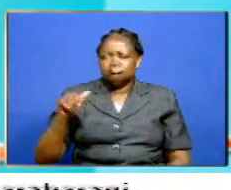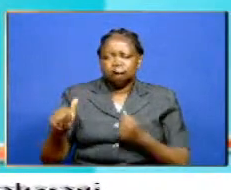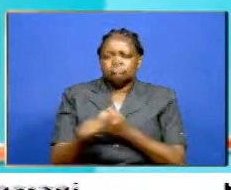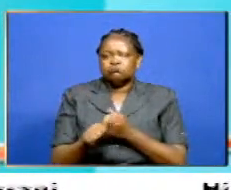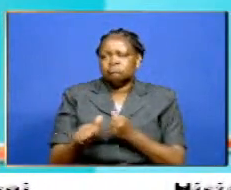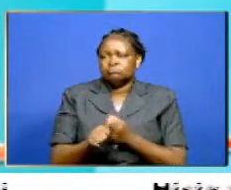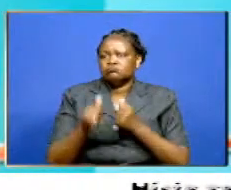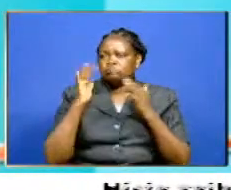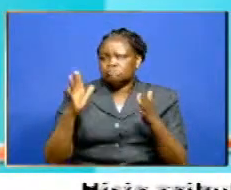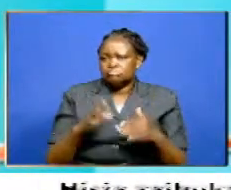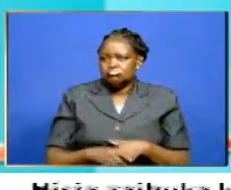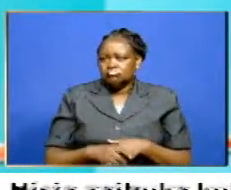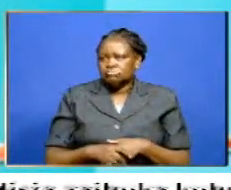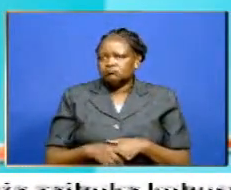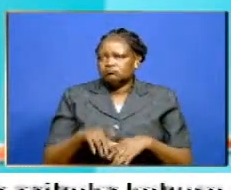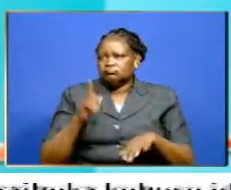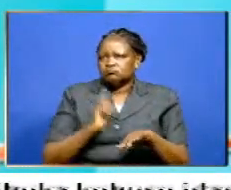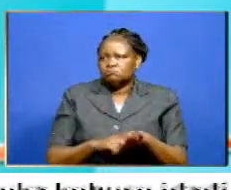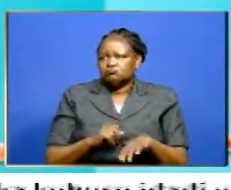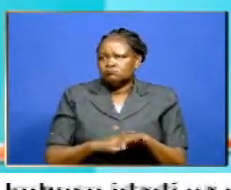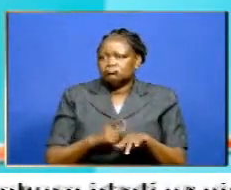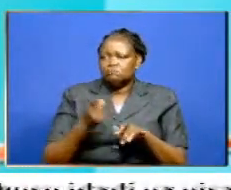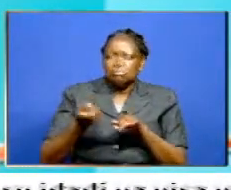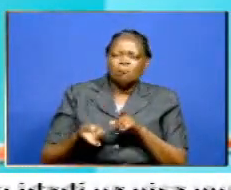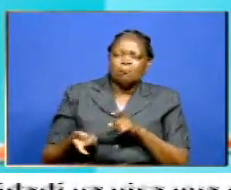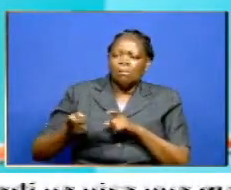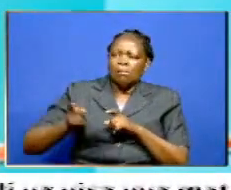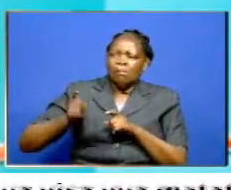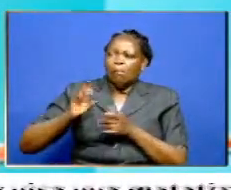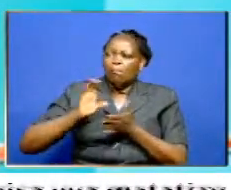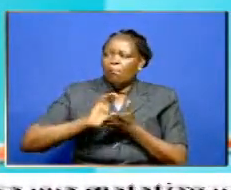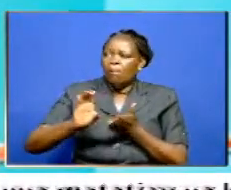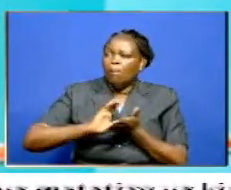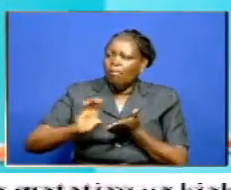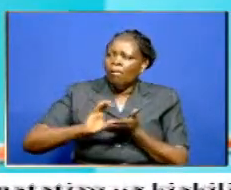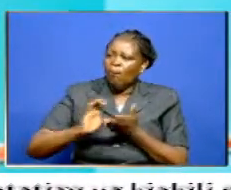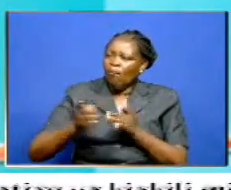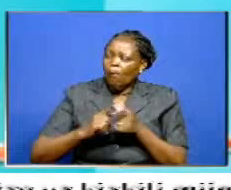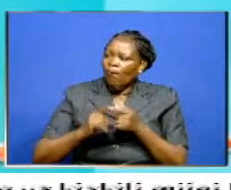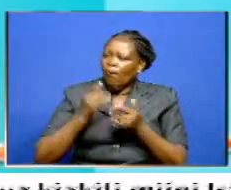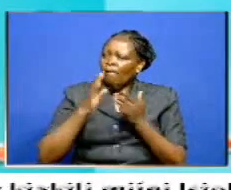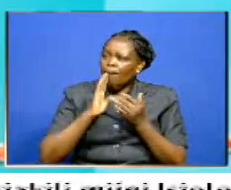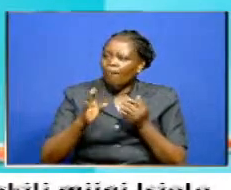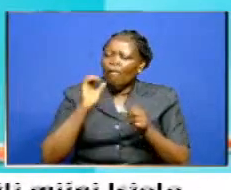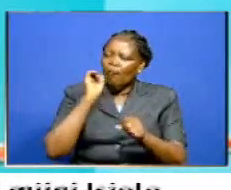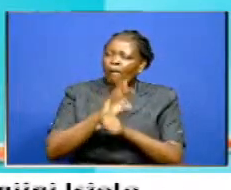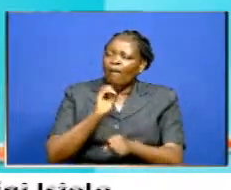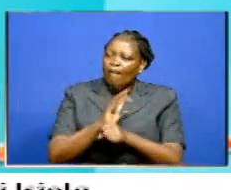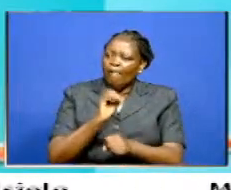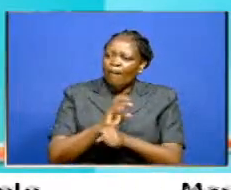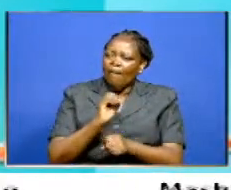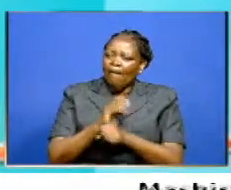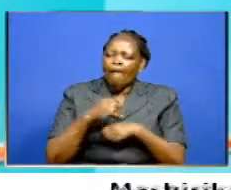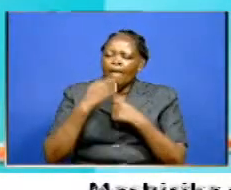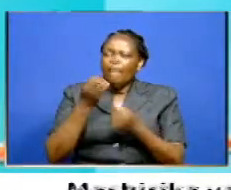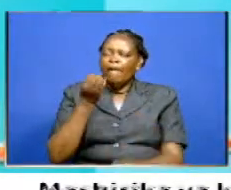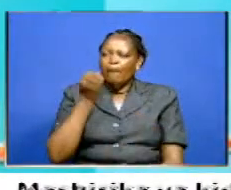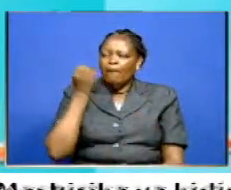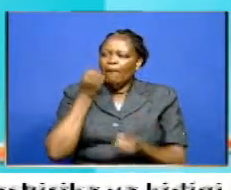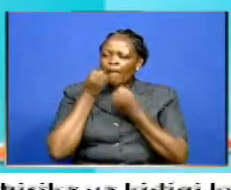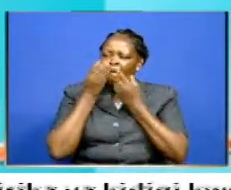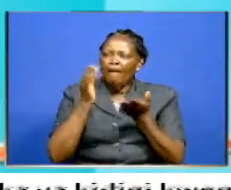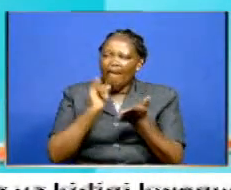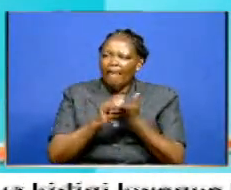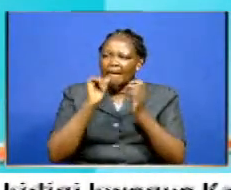So tukiweza ku increase allocations and then maybe tunaweza washauri tuwapatie some knowledge ya kwamba